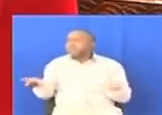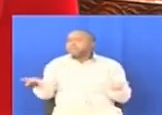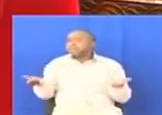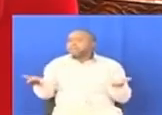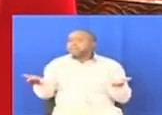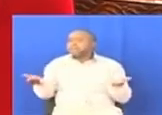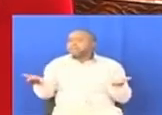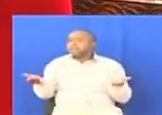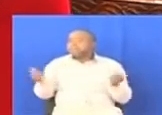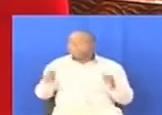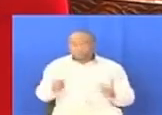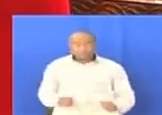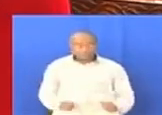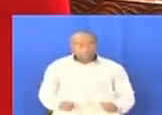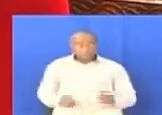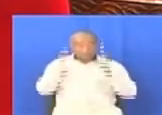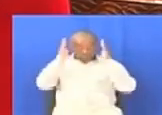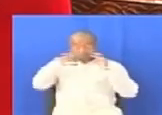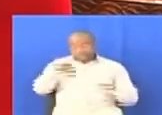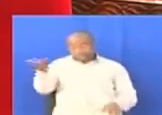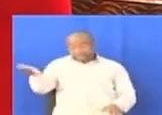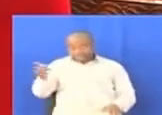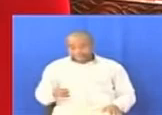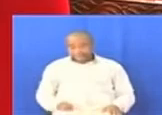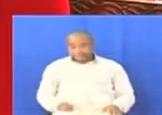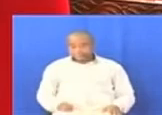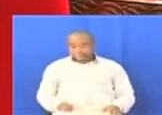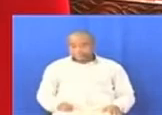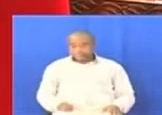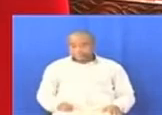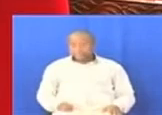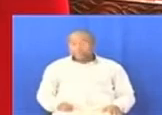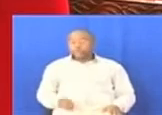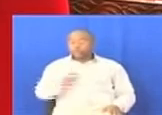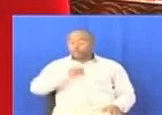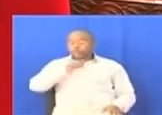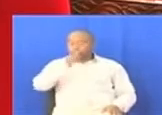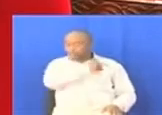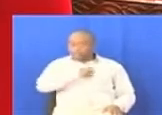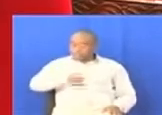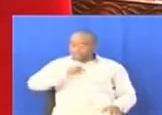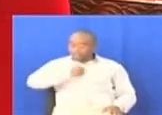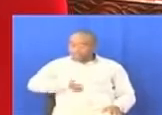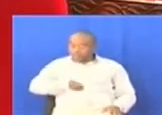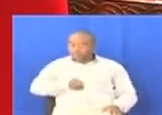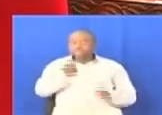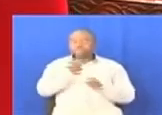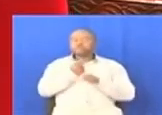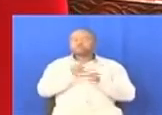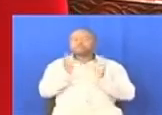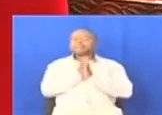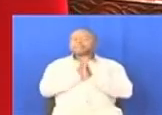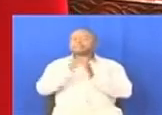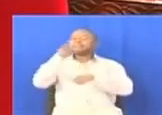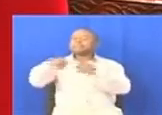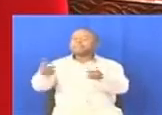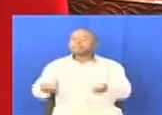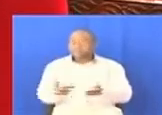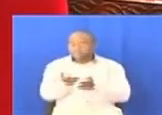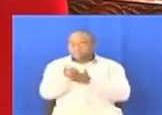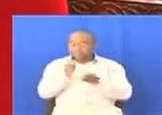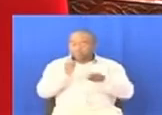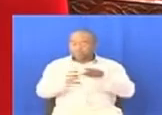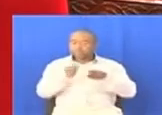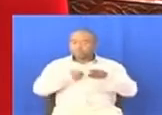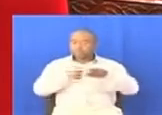Mheshimiwa Spika, kuachia shughuli za dini ziendelee. Ili ni sababu ya tatu kabisa ambayo mimi ninaunga mkono.